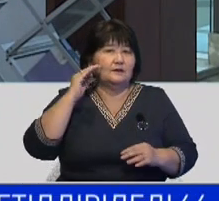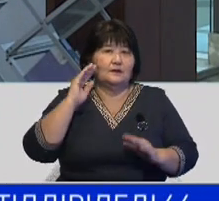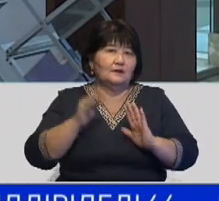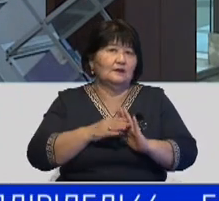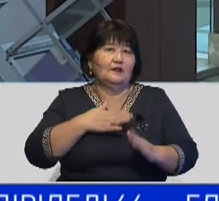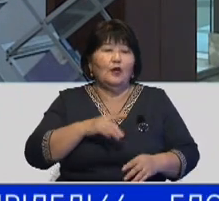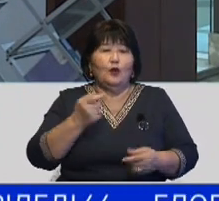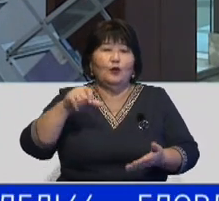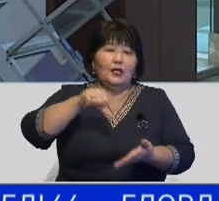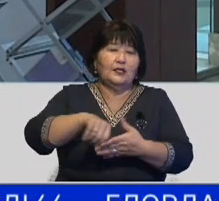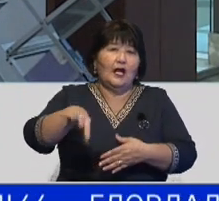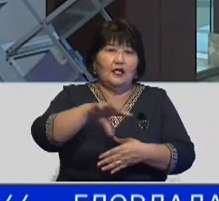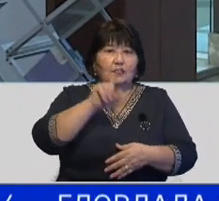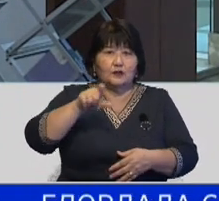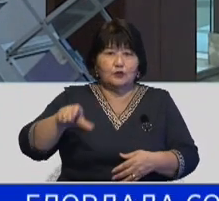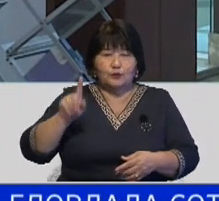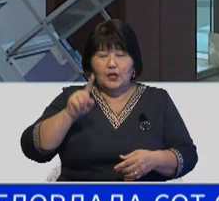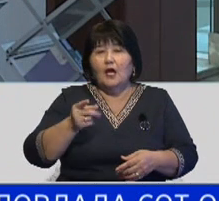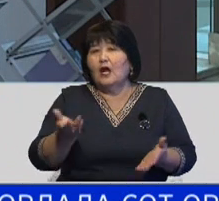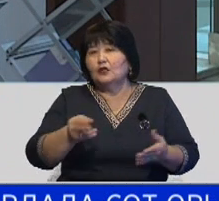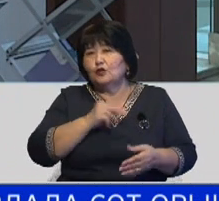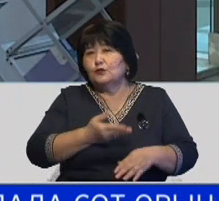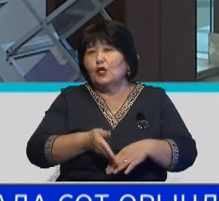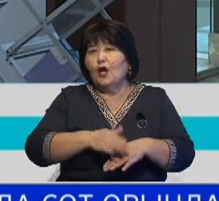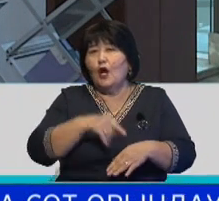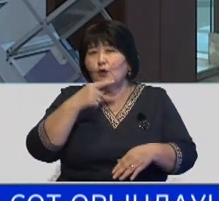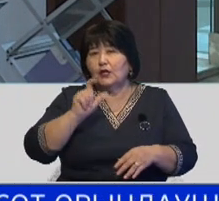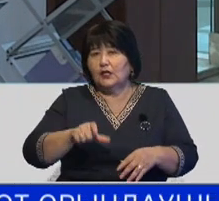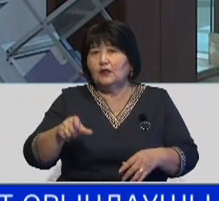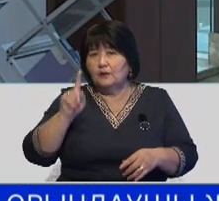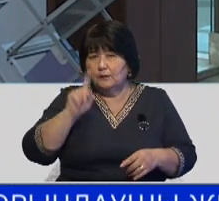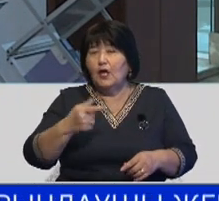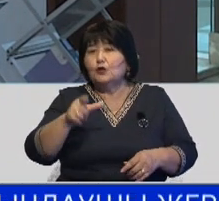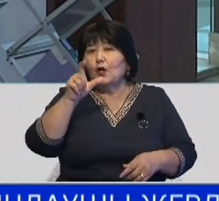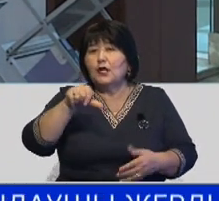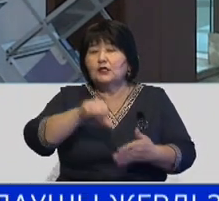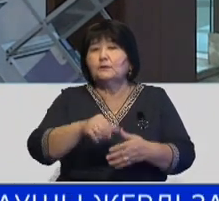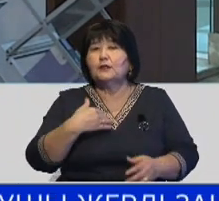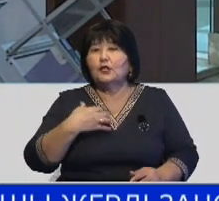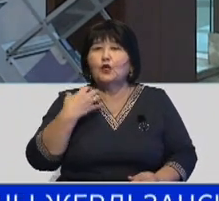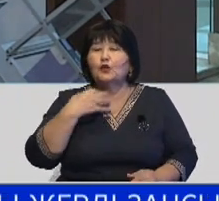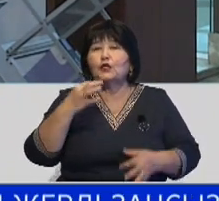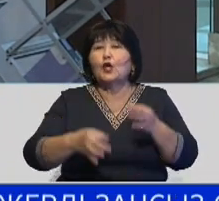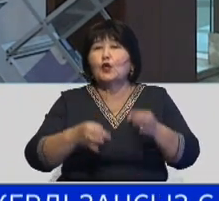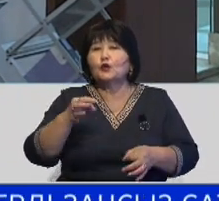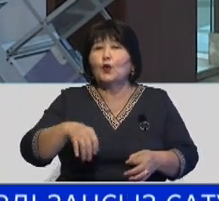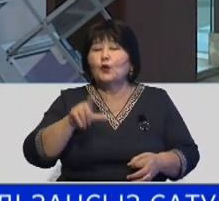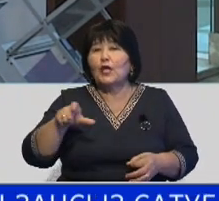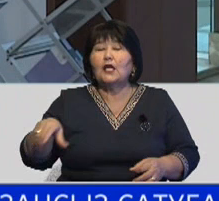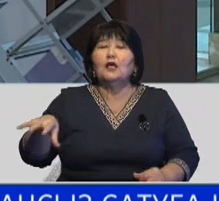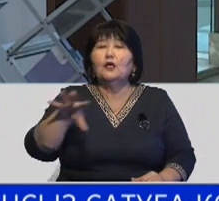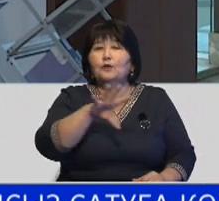оның ішінде араласып жүрген адам ғана біледі, жұмыстың қандай ауыр екенін. Бұл азаматтардың жаңағы ішінде біздің Қызылорданың соттары қазіргі